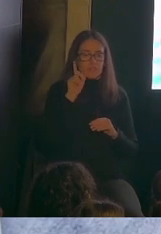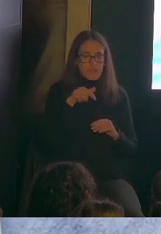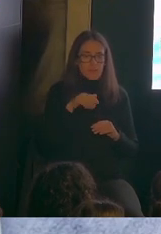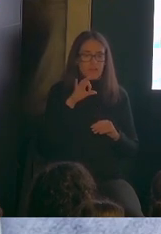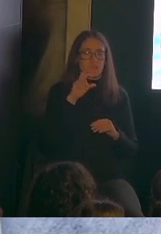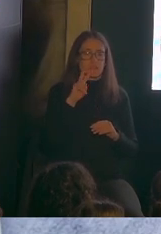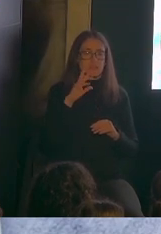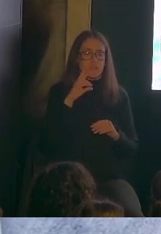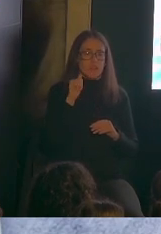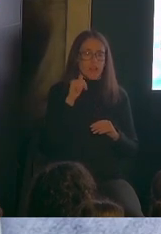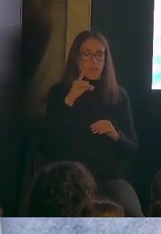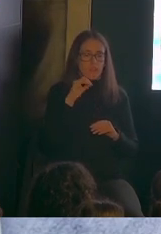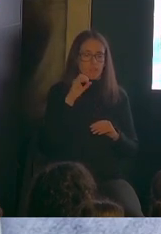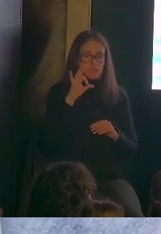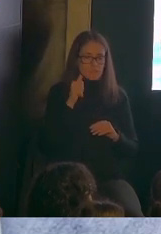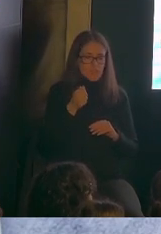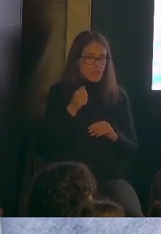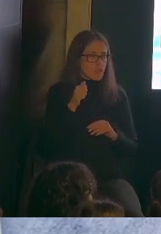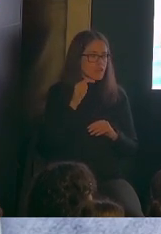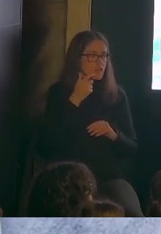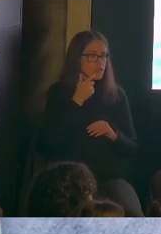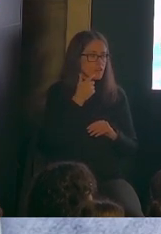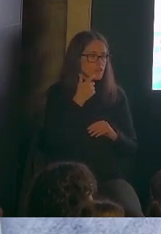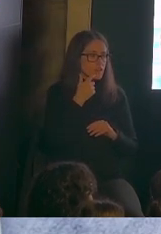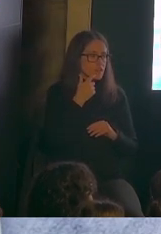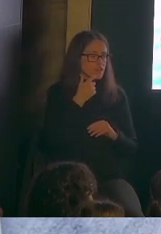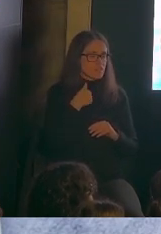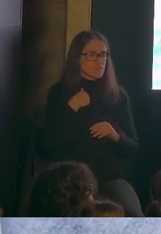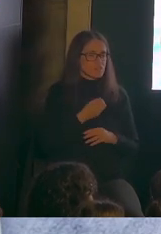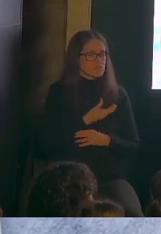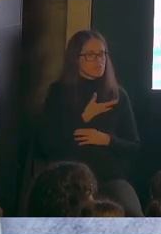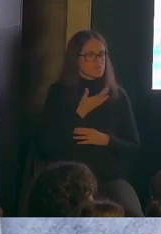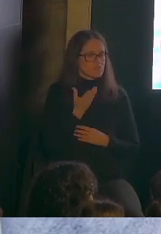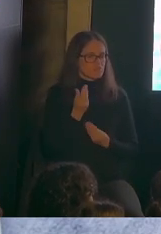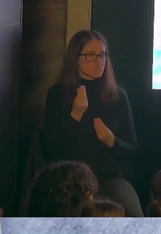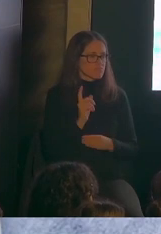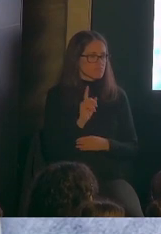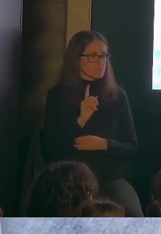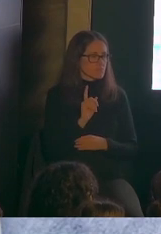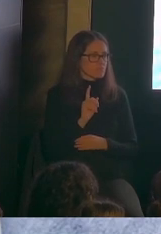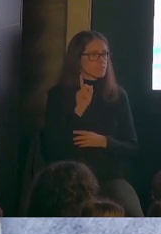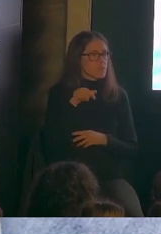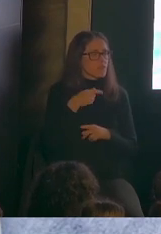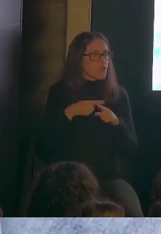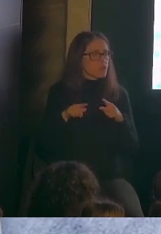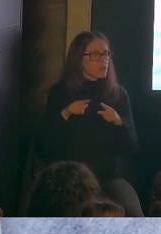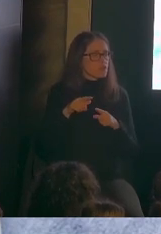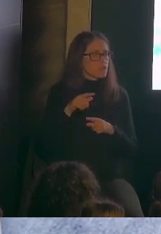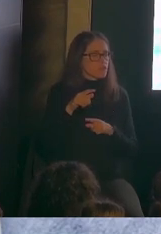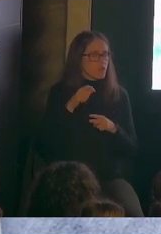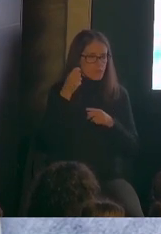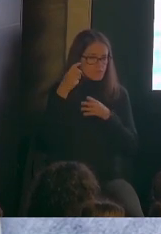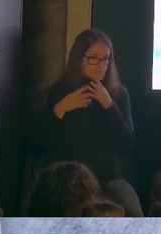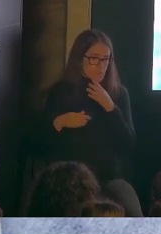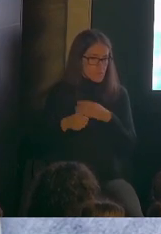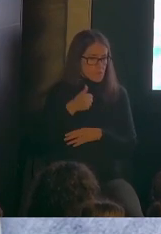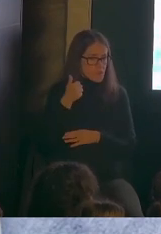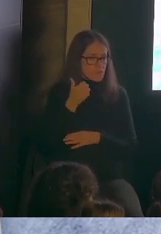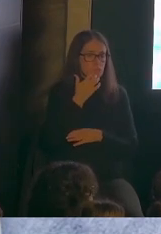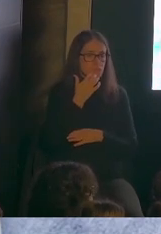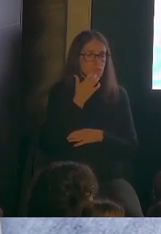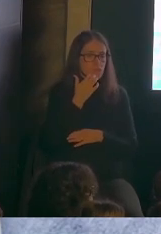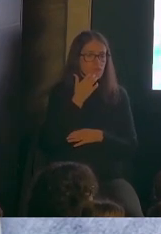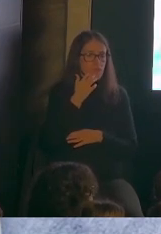sucralosa, que aquest no sóc molt fanàtic, i el monk fruit, que el monk fruit, bueno, i d'altres que hi ha, que el monk